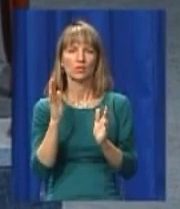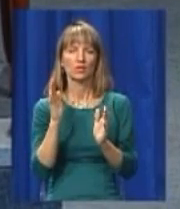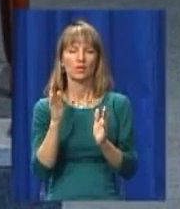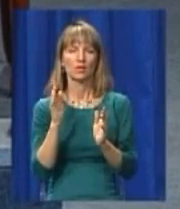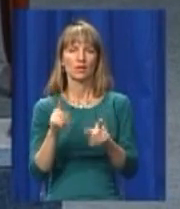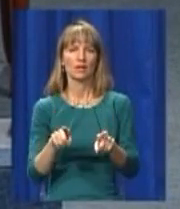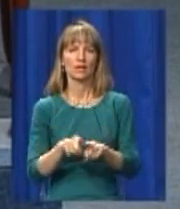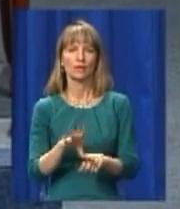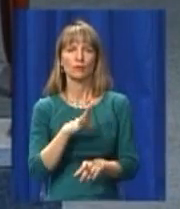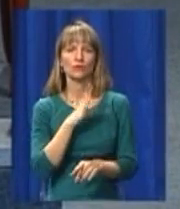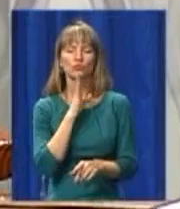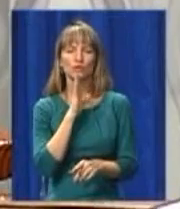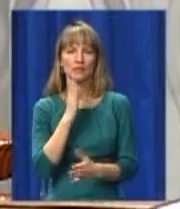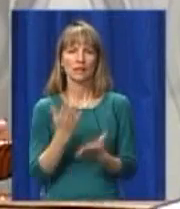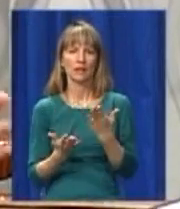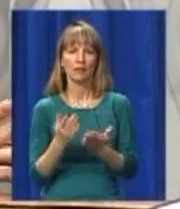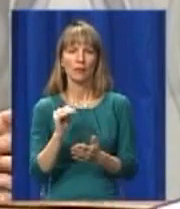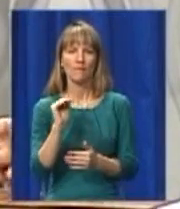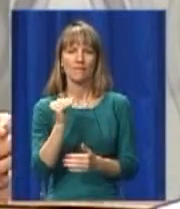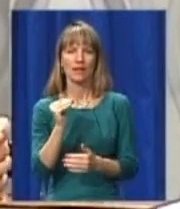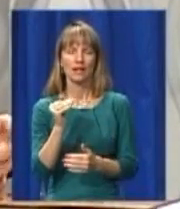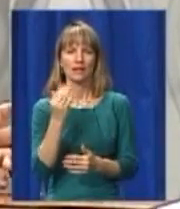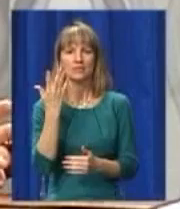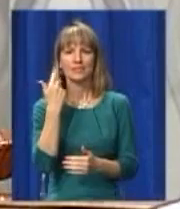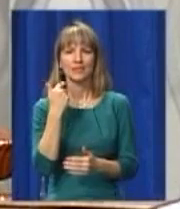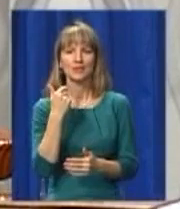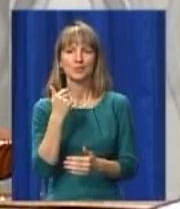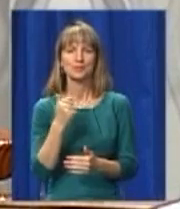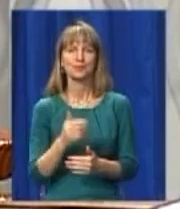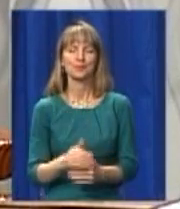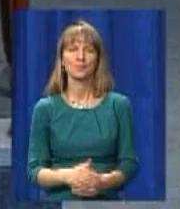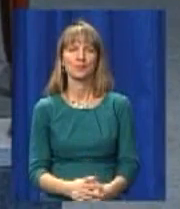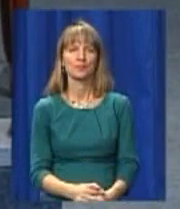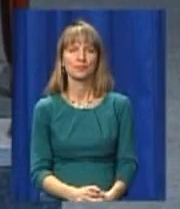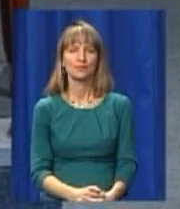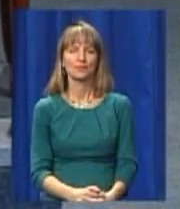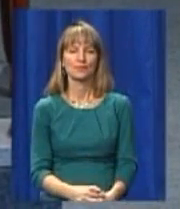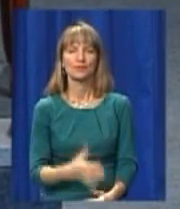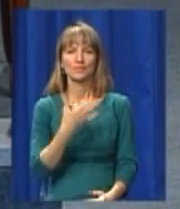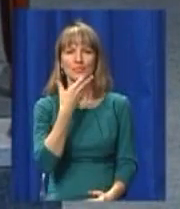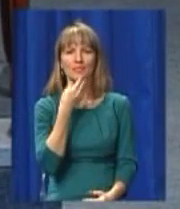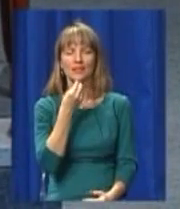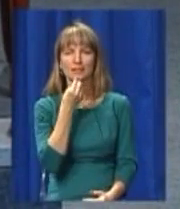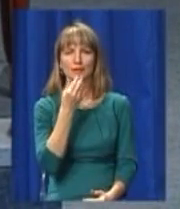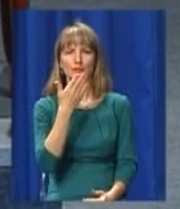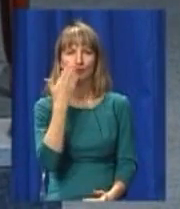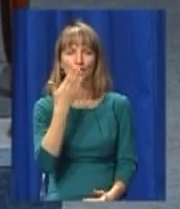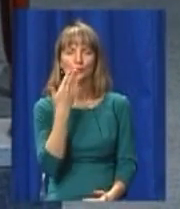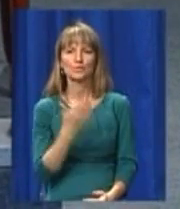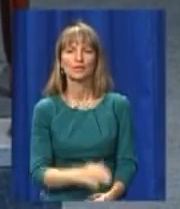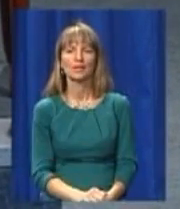наверное, он такой был женский, скорее всего, потому что фиолетовый такой, знаете, запах такой запах приятный. Запах там был такой шикарный, да, пахучий